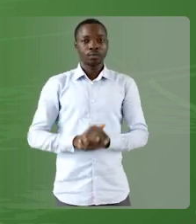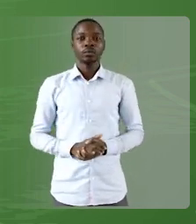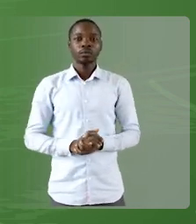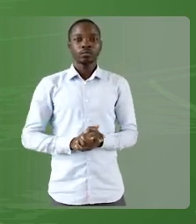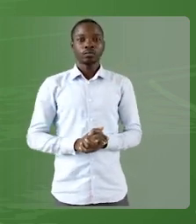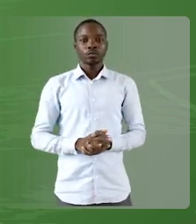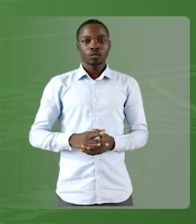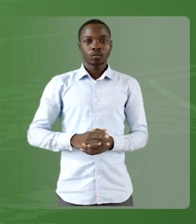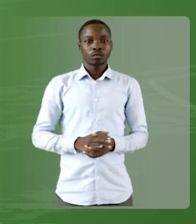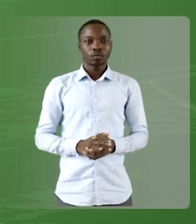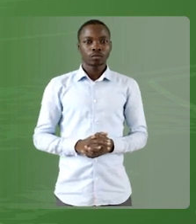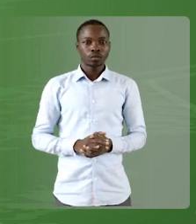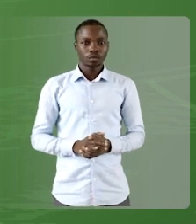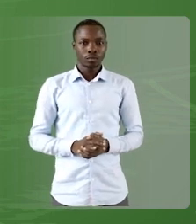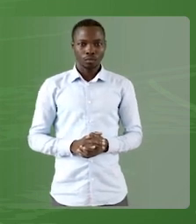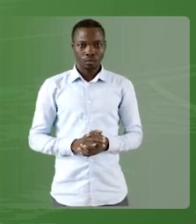Nous allons corriger